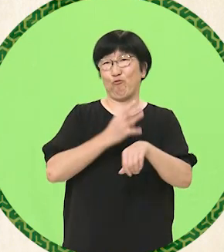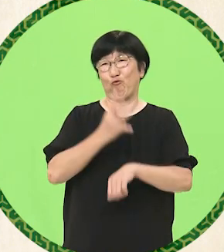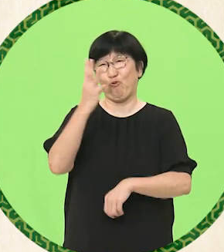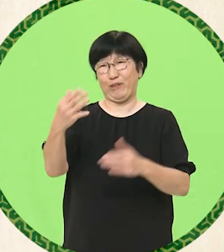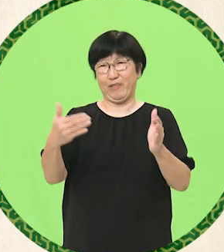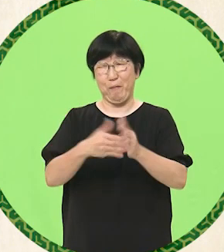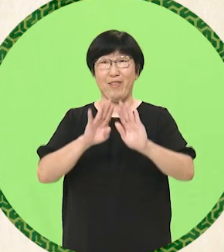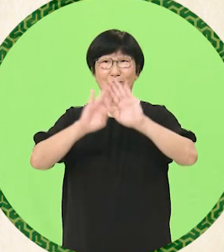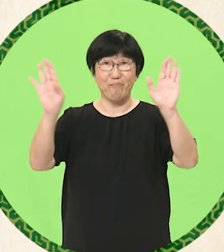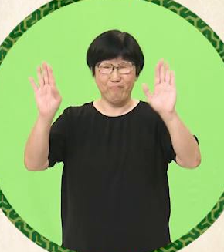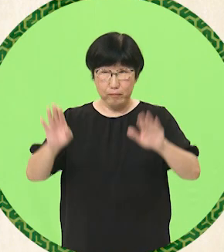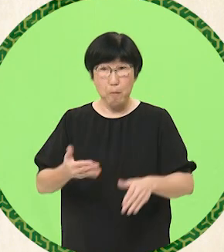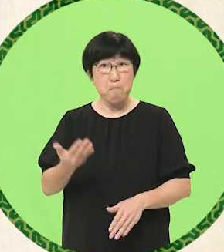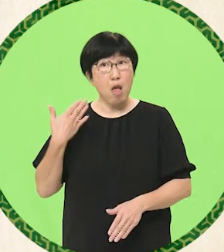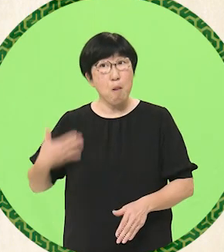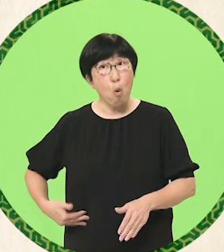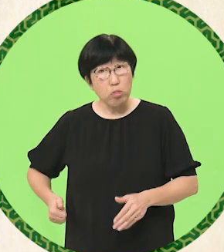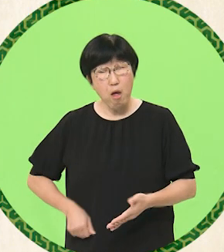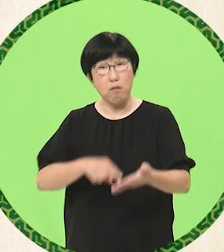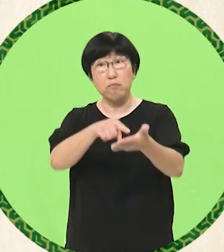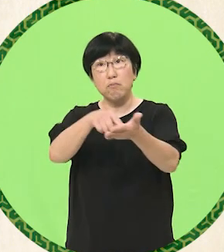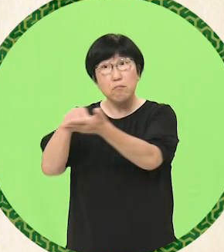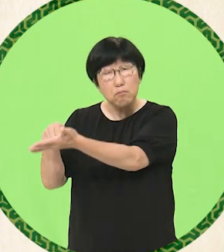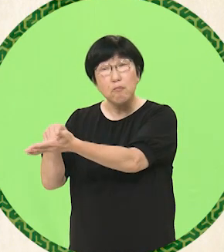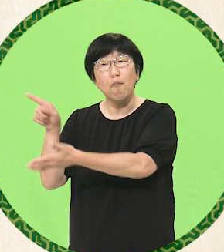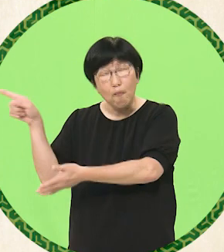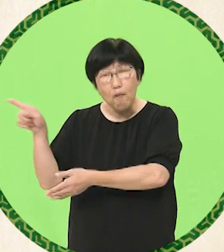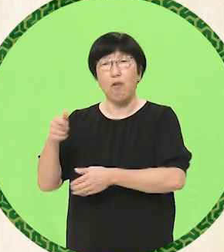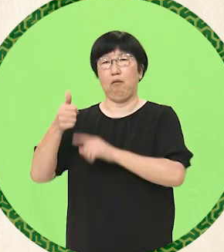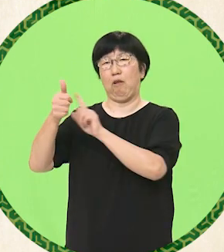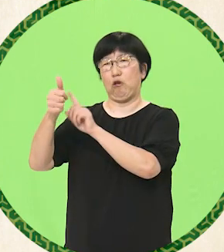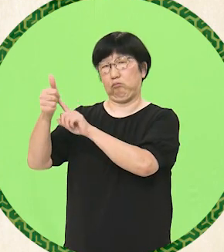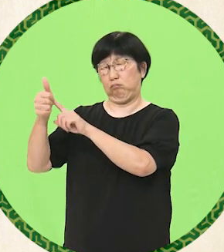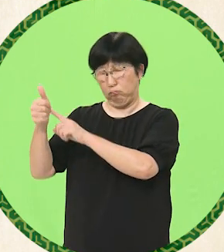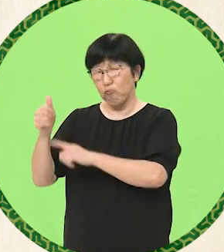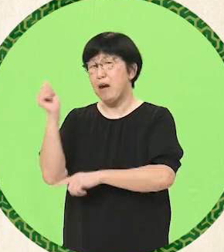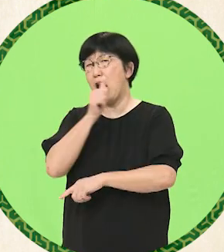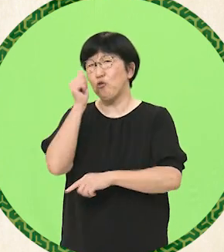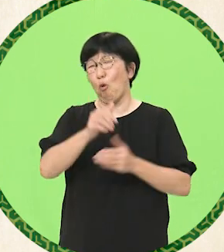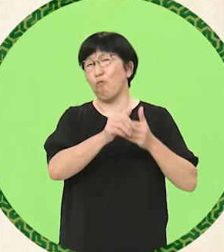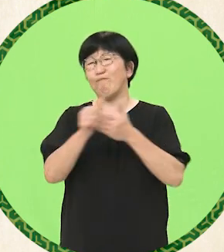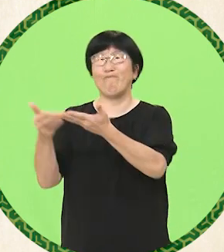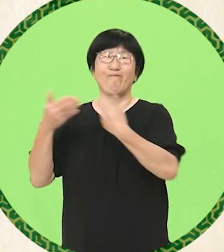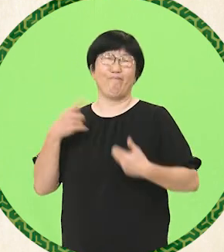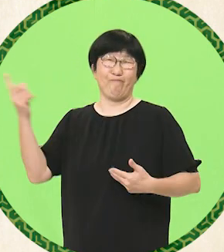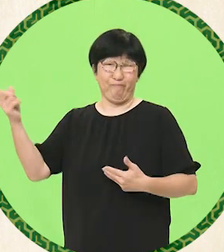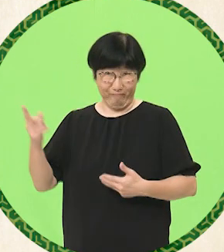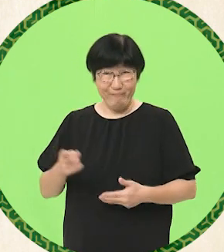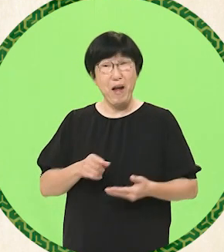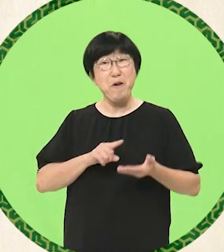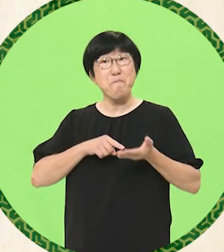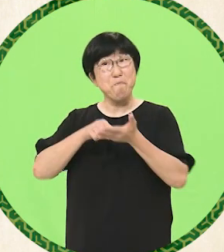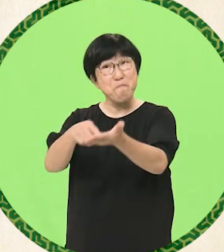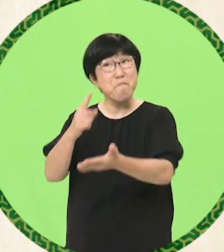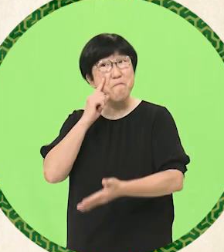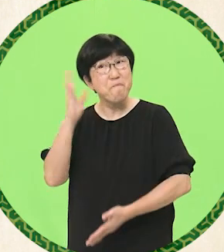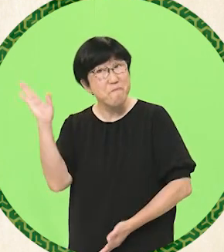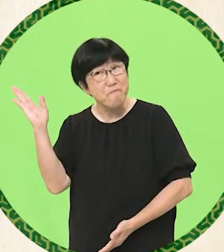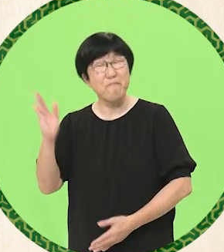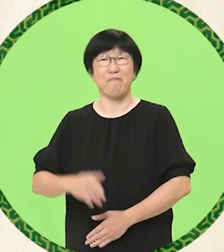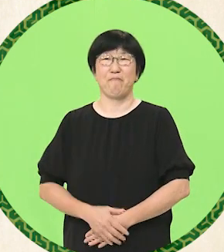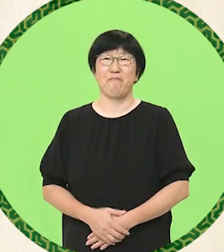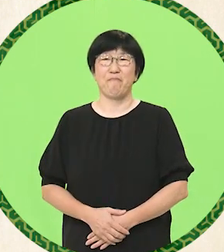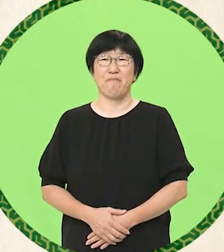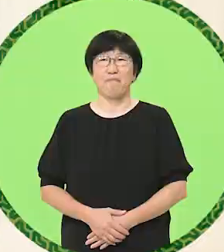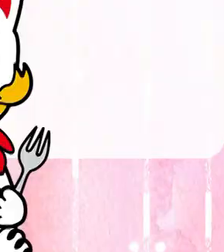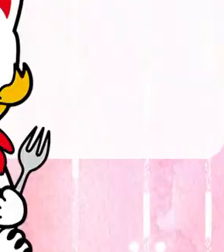開館しています。事前に申し込みをすれば津波さんのガイドを受けることができます。お気軽にお問い合わせください。